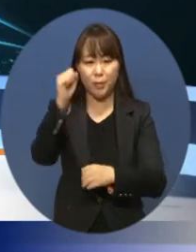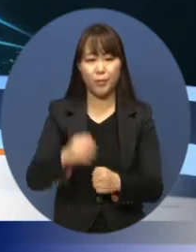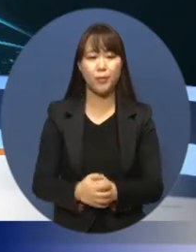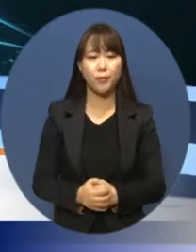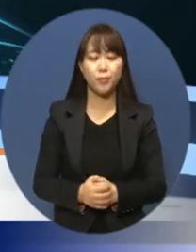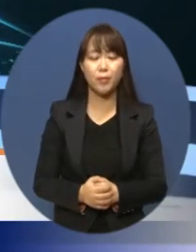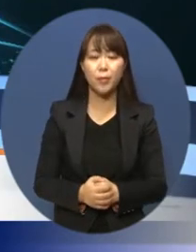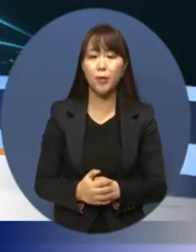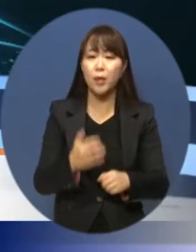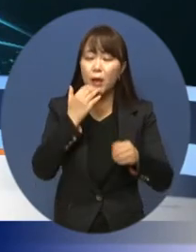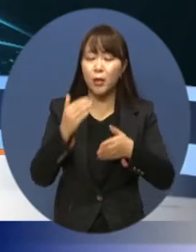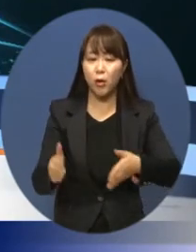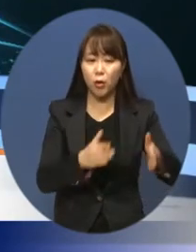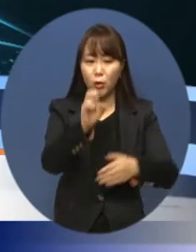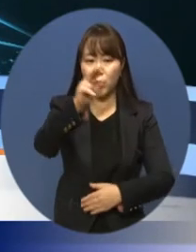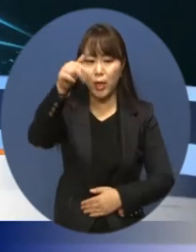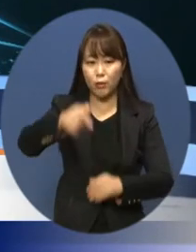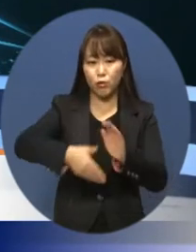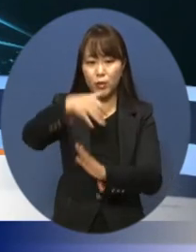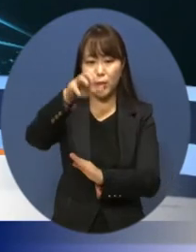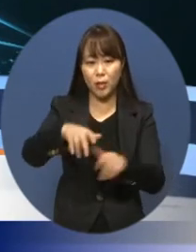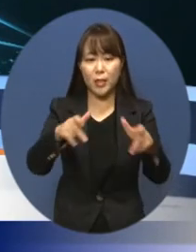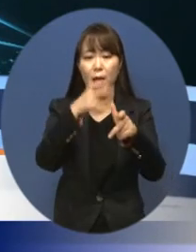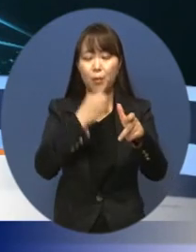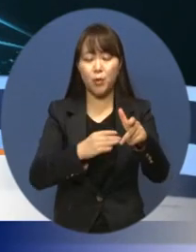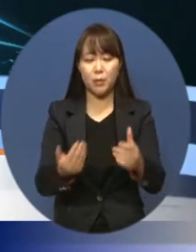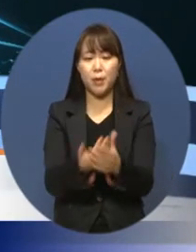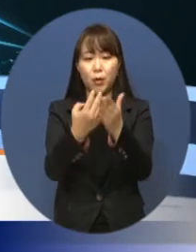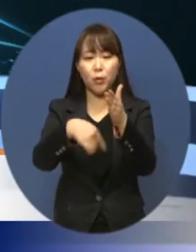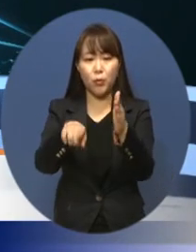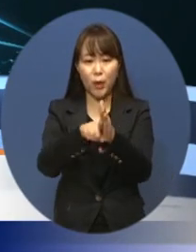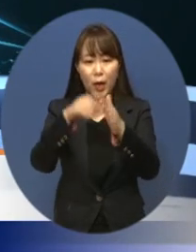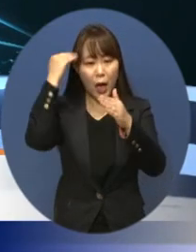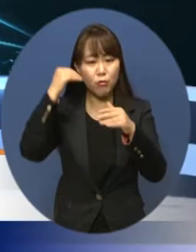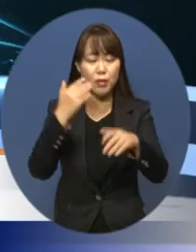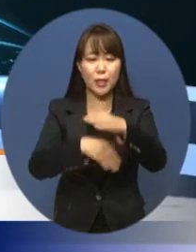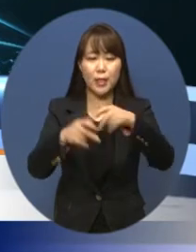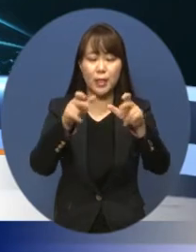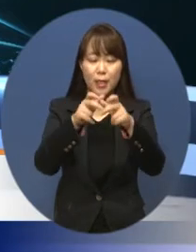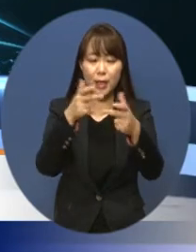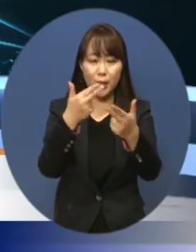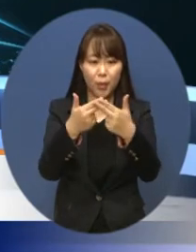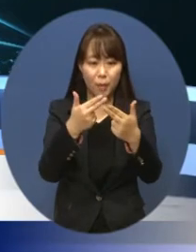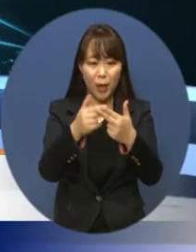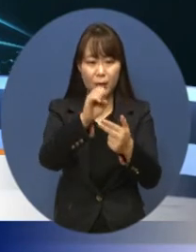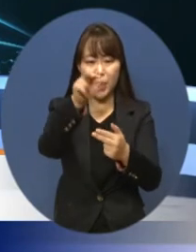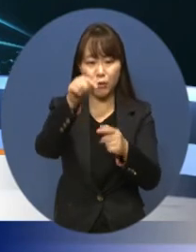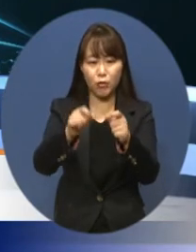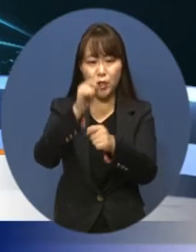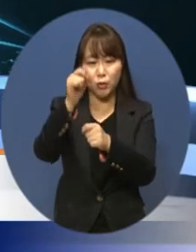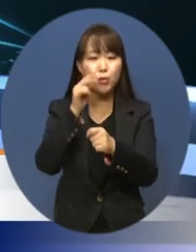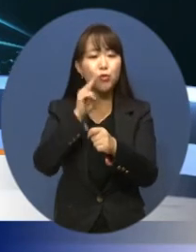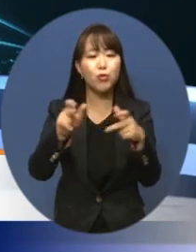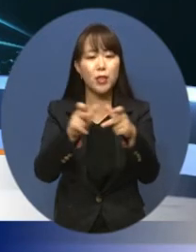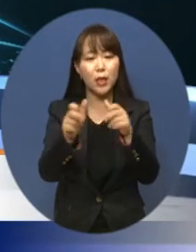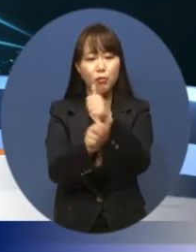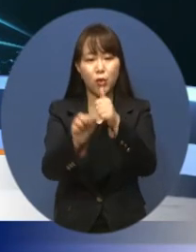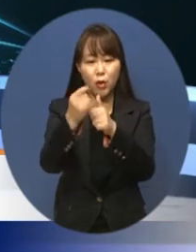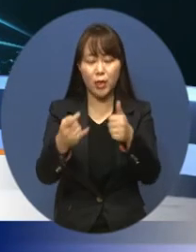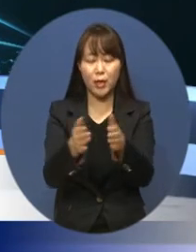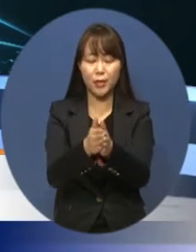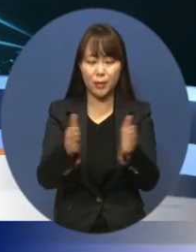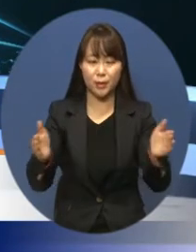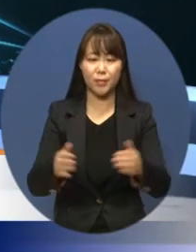경기도 양주시 에서 장애인복지 발전을 위한 한국지체장애인협회 양주 지회 중증장애인 위원회 가